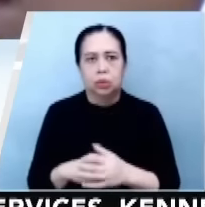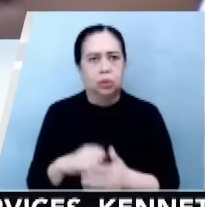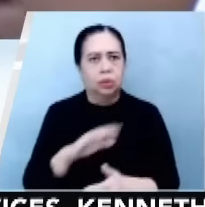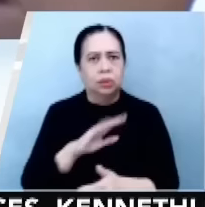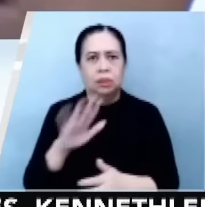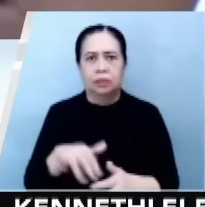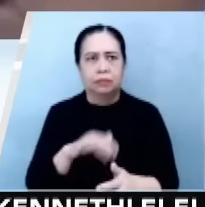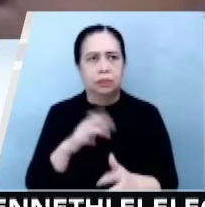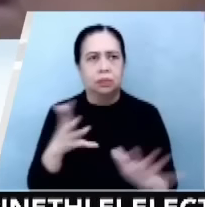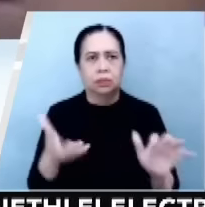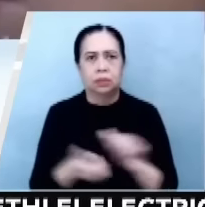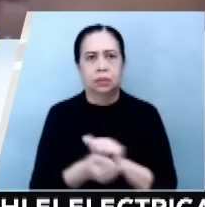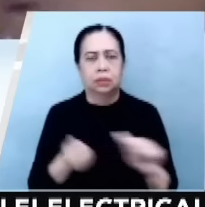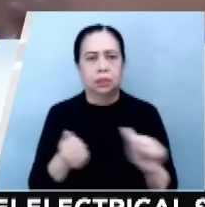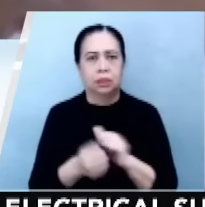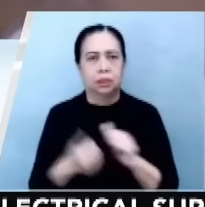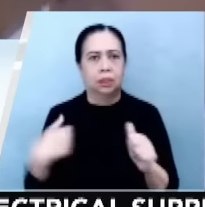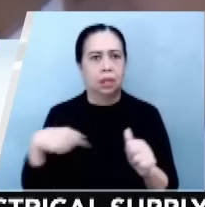sisirain